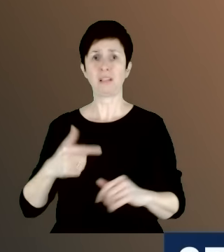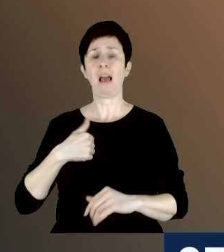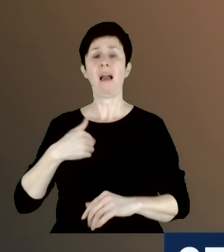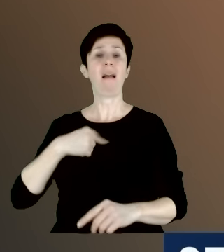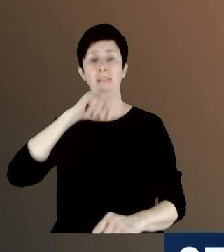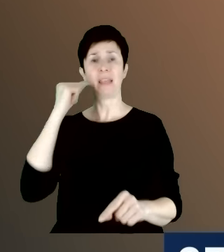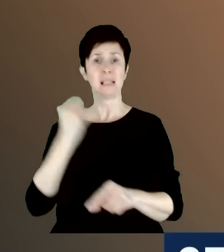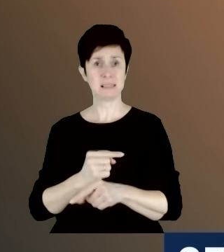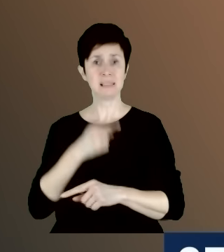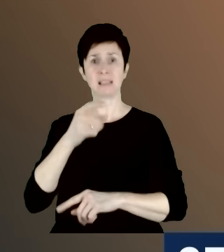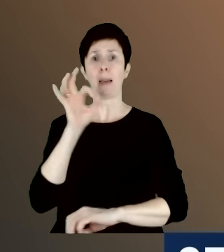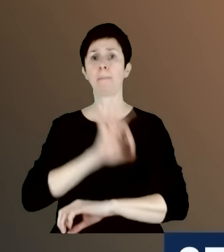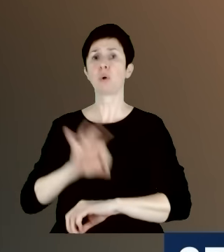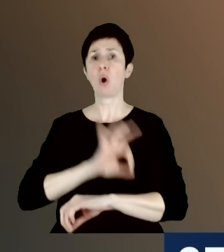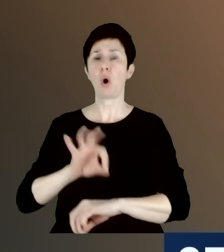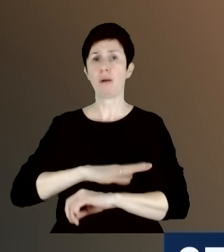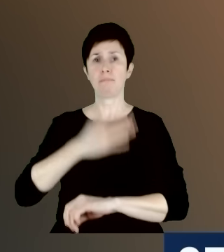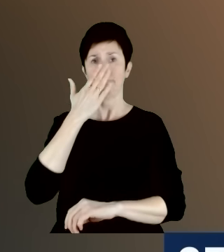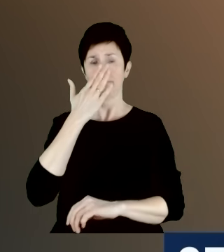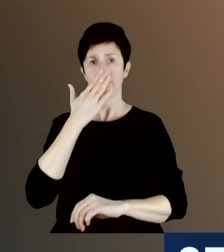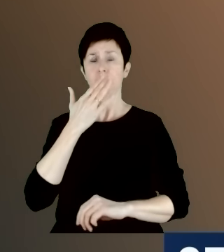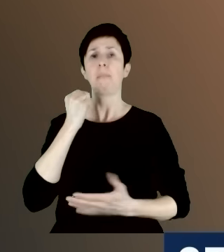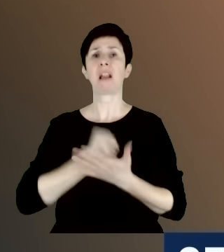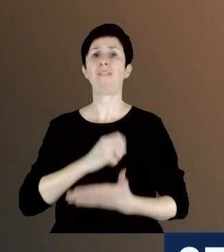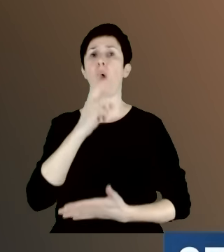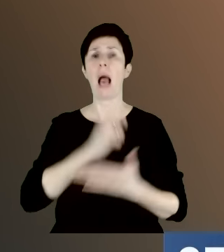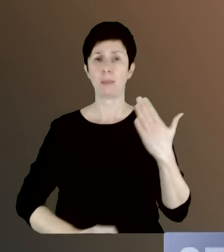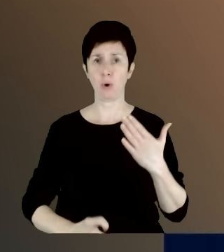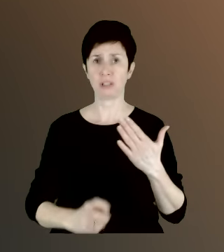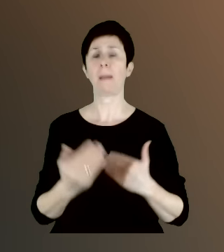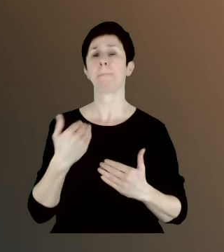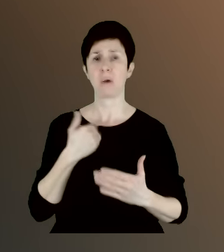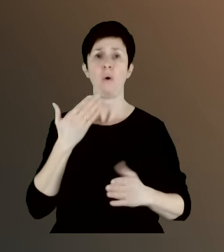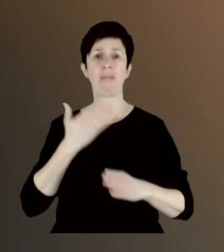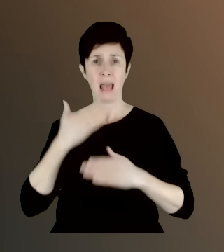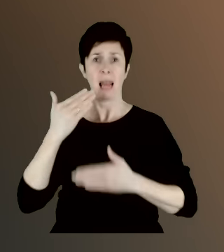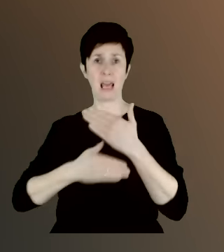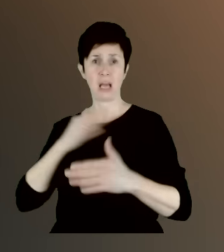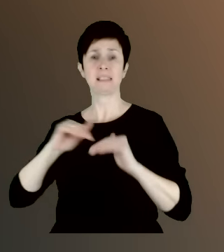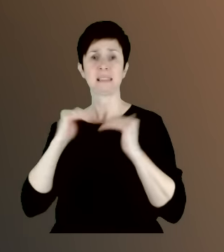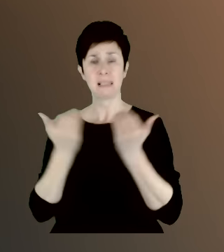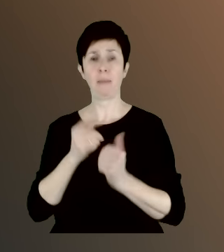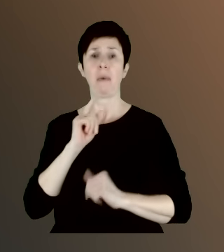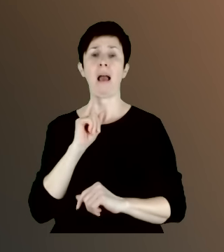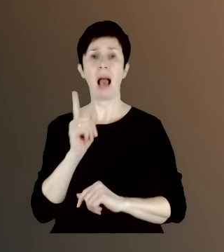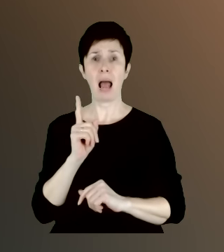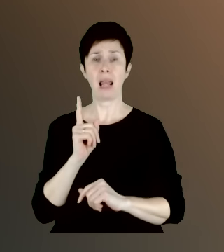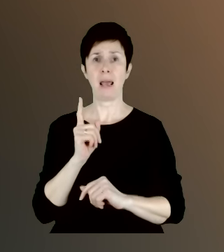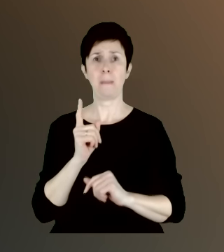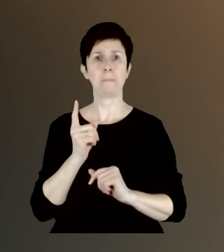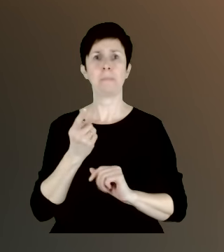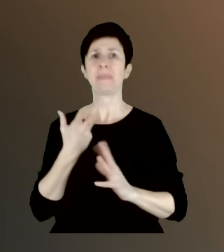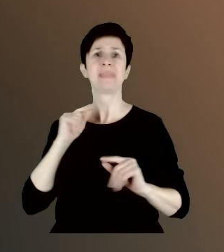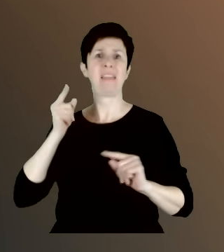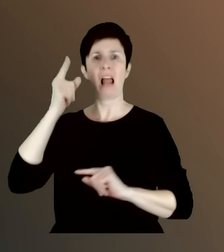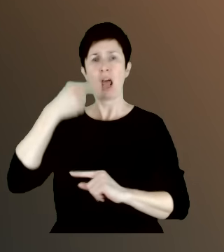projekty dotyczące prawa aborcyjnego były procedowane w Sejmie i były procedowane w niedalekim terminie, ale